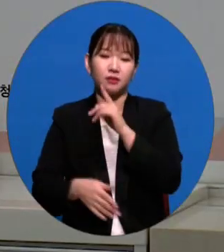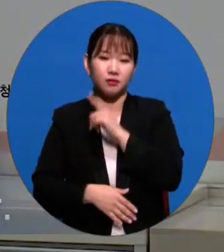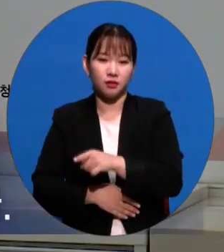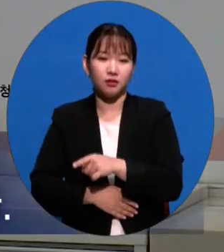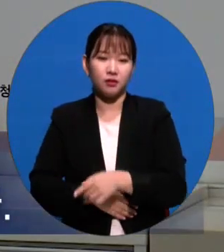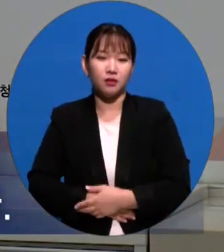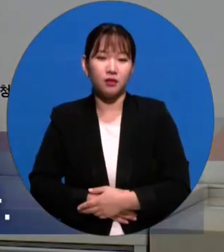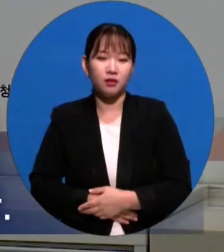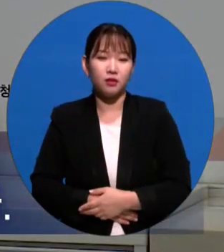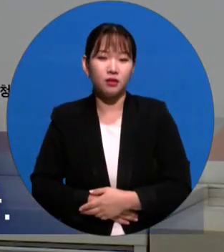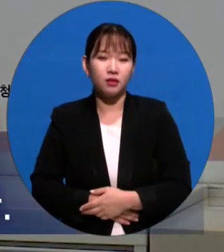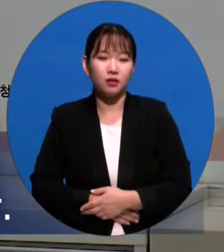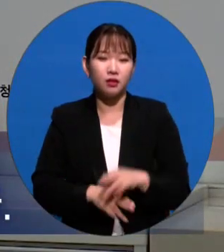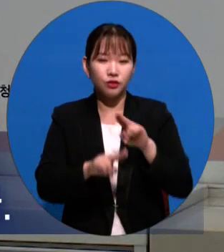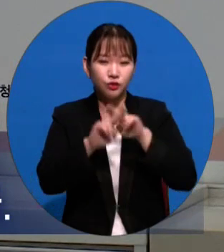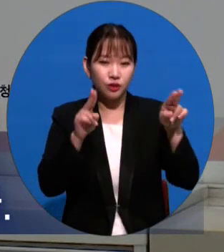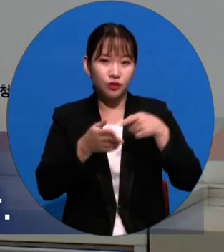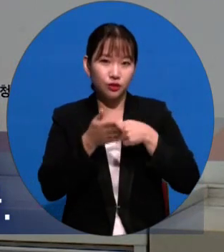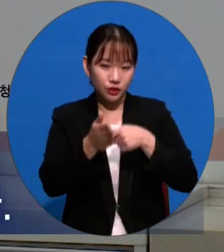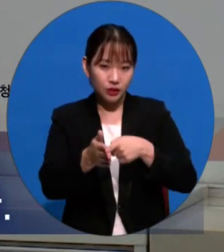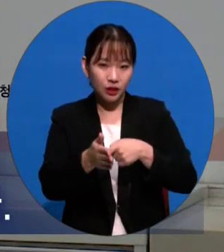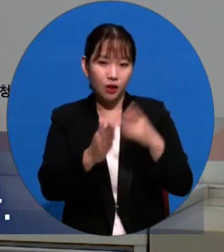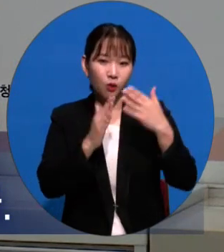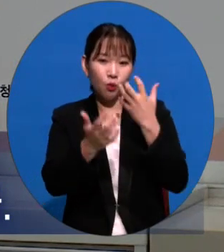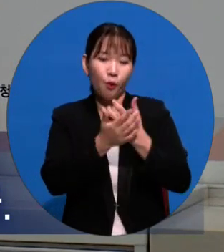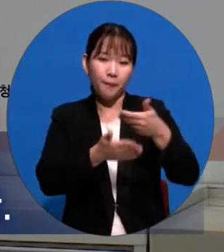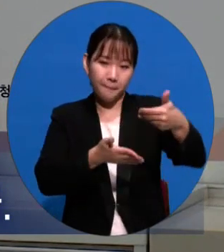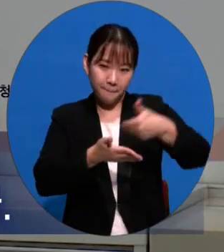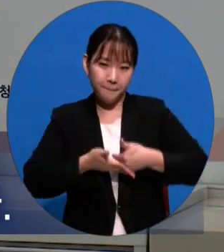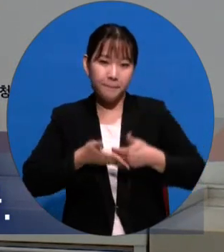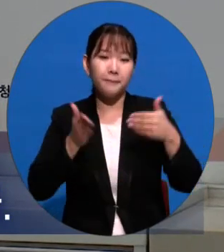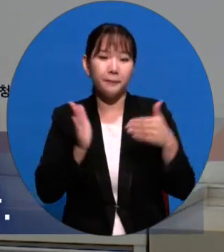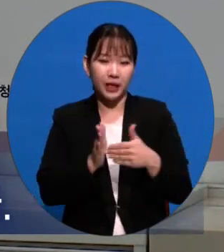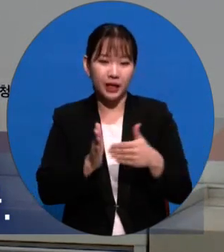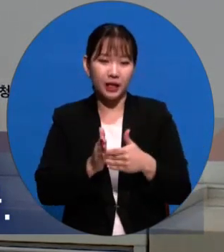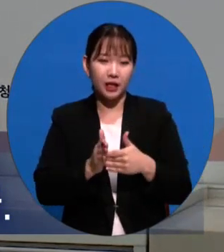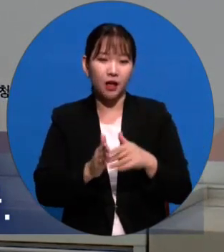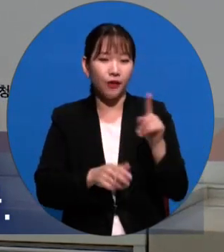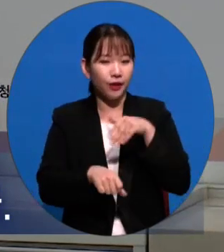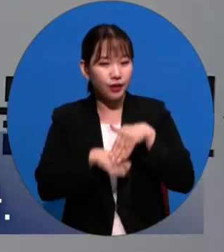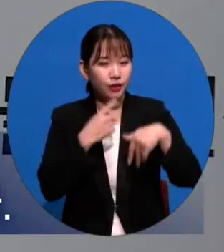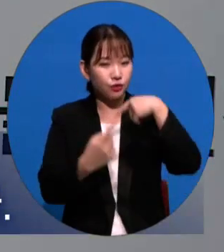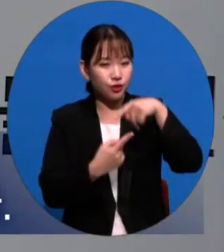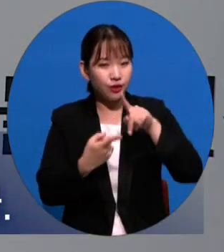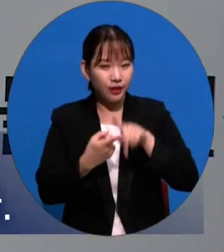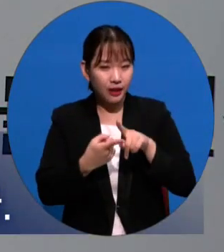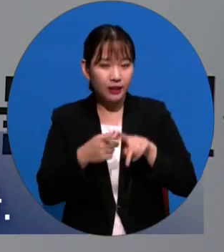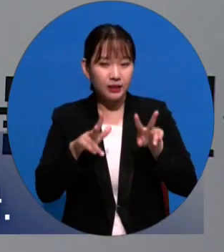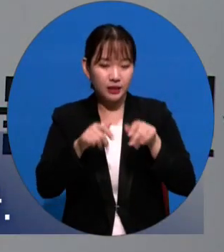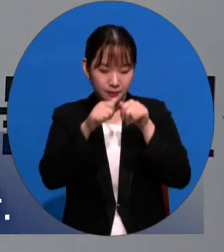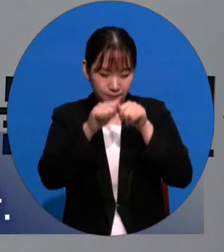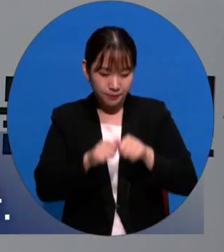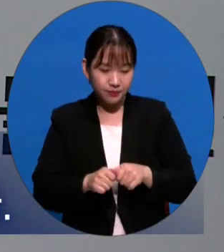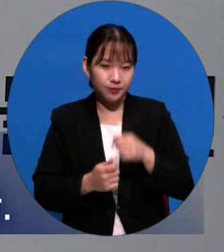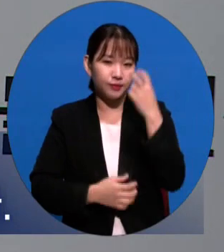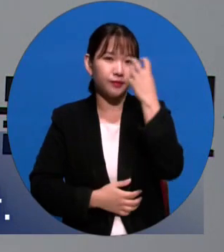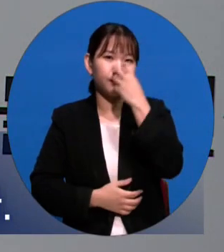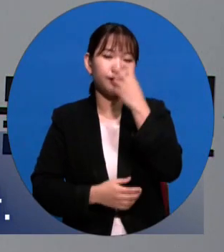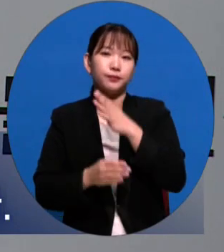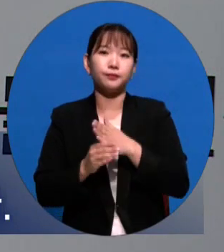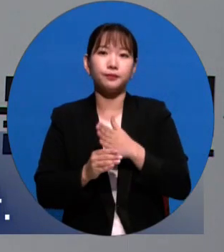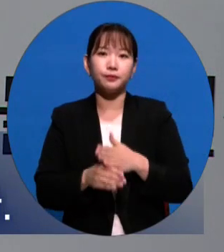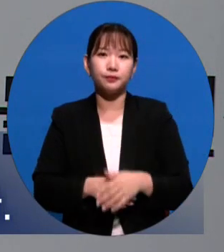취소 요청을 희망해서 공문이 접수된 상태고요. 이제 어떤 식으로 운영할 건지에 대해서 지금